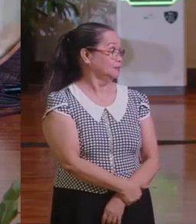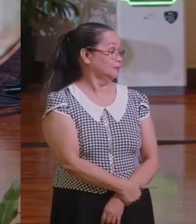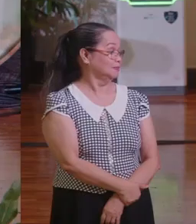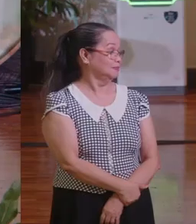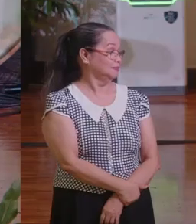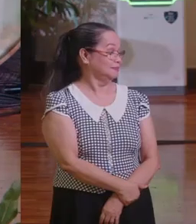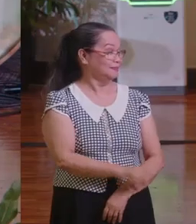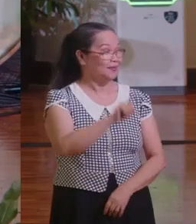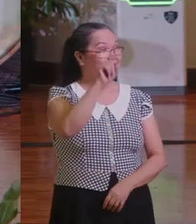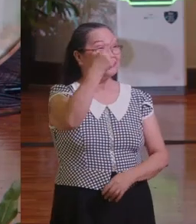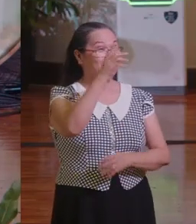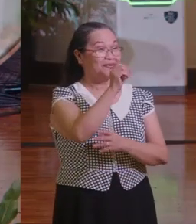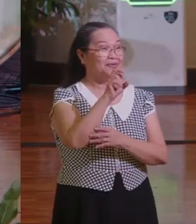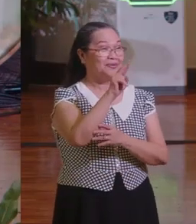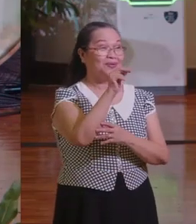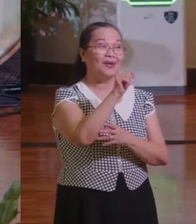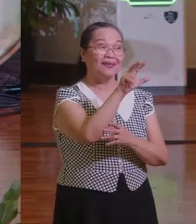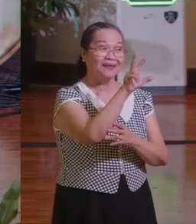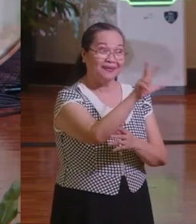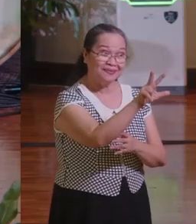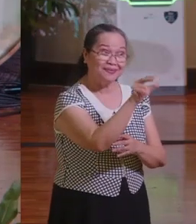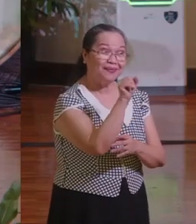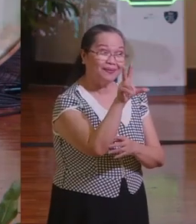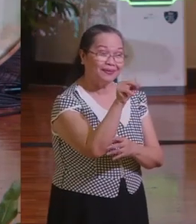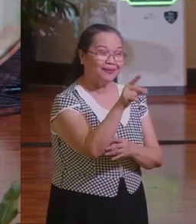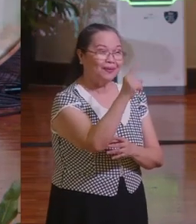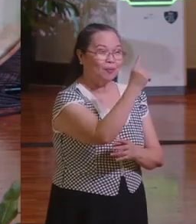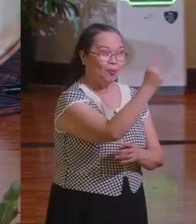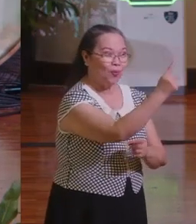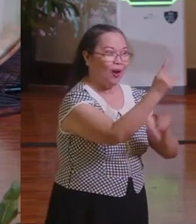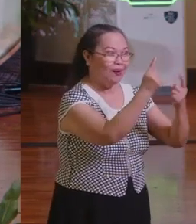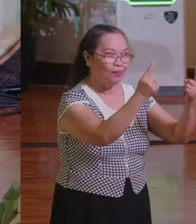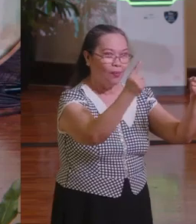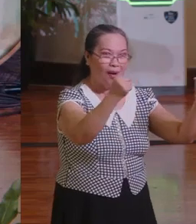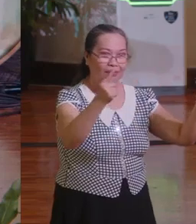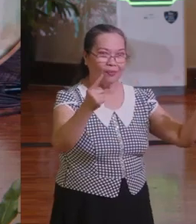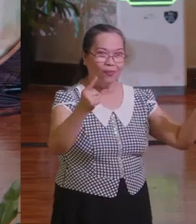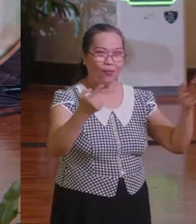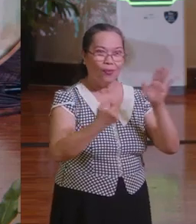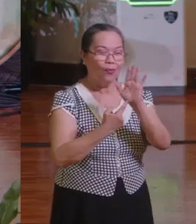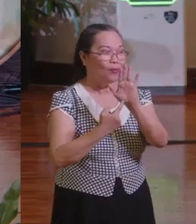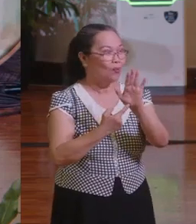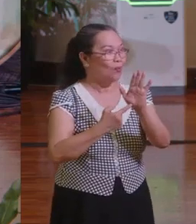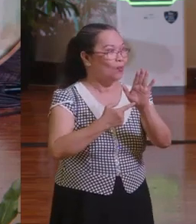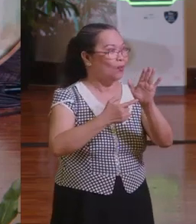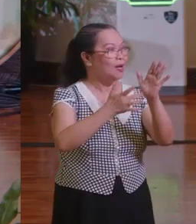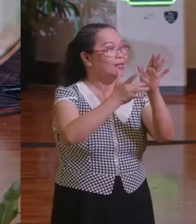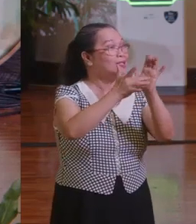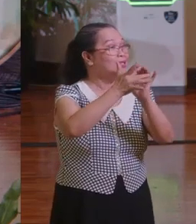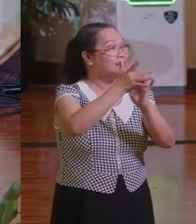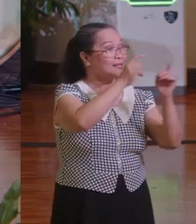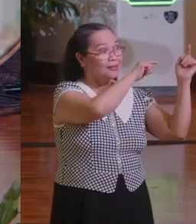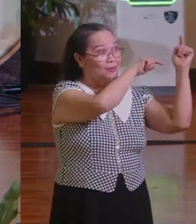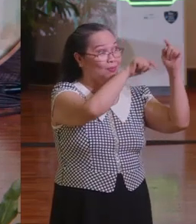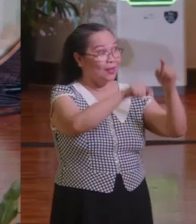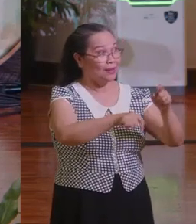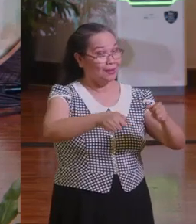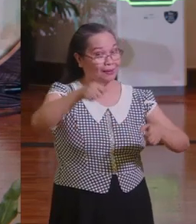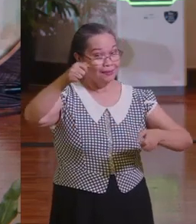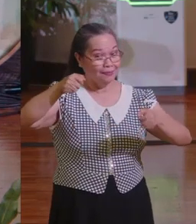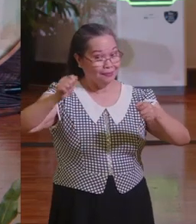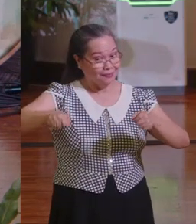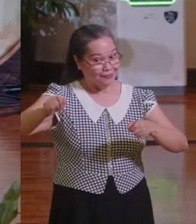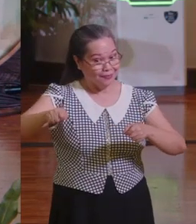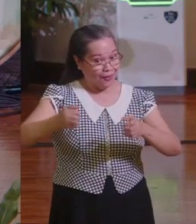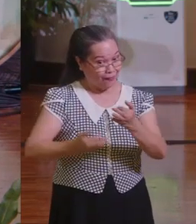Sabi sa 1 Corinthians 3:13, each one's work will become manifest, for the day will disclose it, because it will be revealed